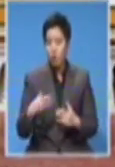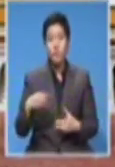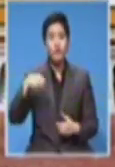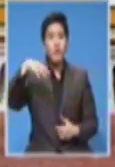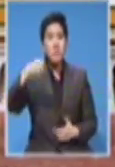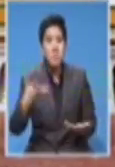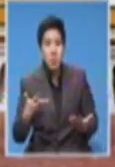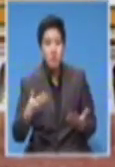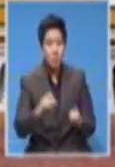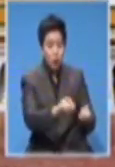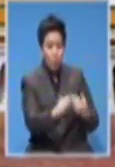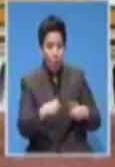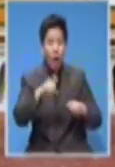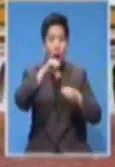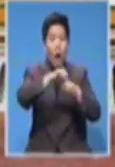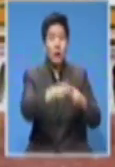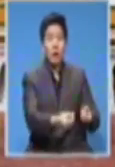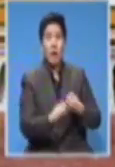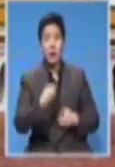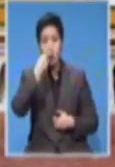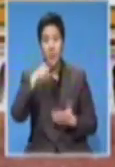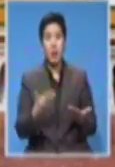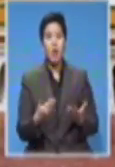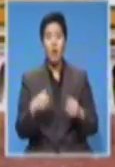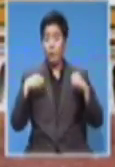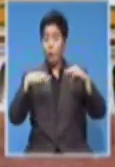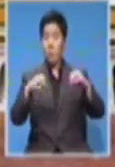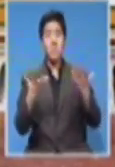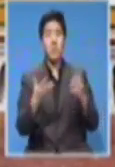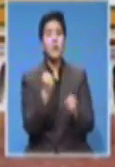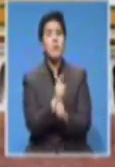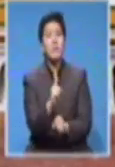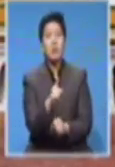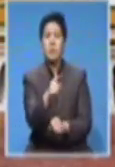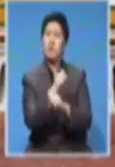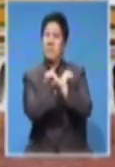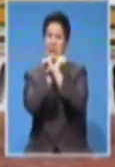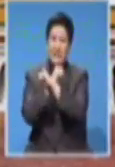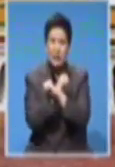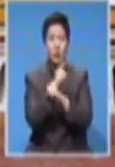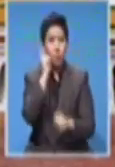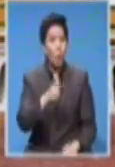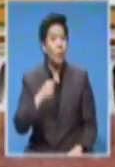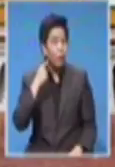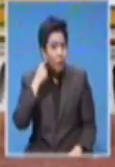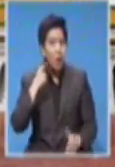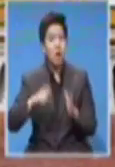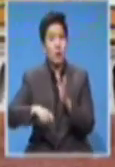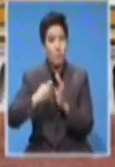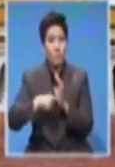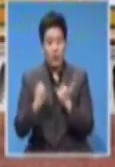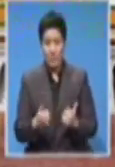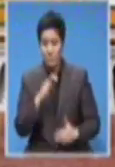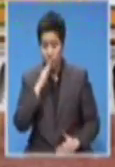ไม่ส่งอะไรล่ะไฟฟ้าจะทำยังไงเนี่ยไปช่วยผมคิดหน่อยนะการคัดค้าอะไรผมไม่ว่าหรอกเพียงแต่ว่าต้องฟังเหตุฟังผลหน่อยถ้าเราเข้มแ